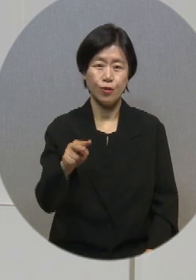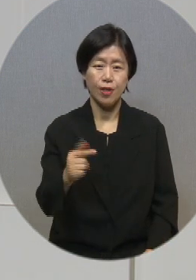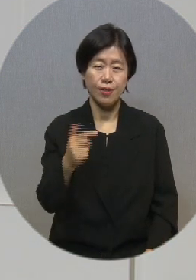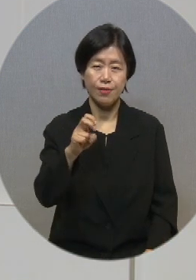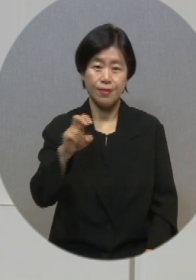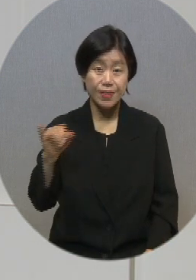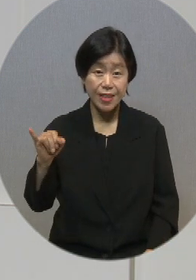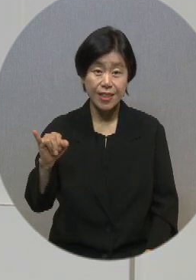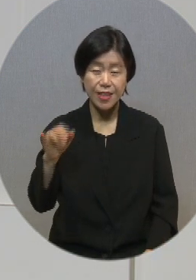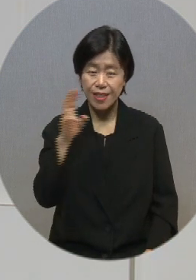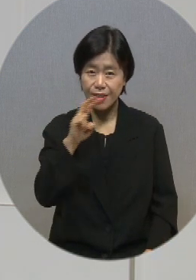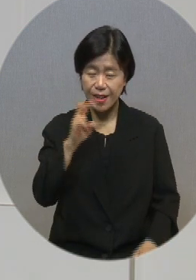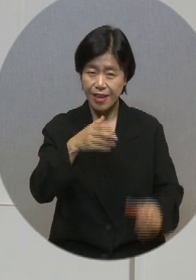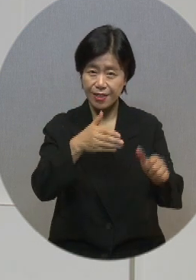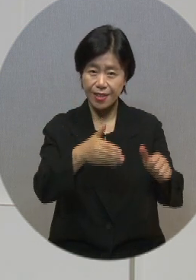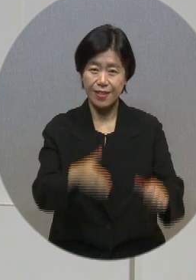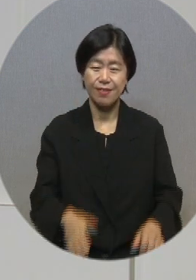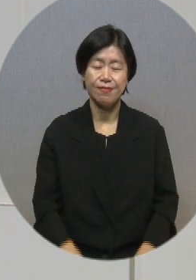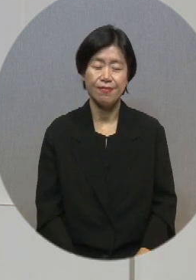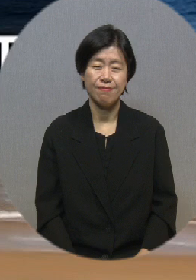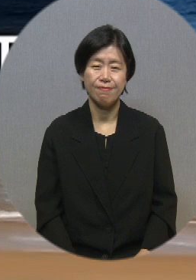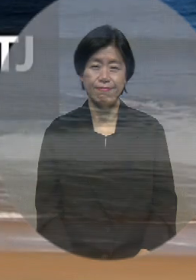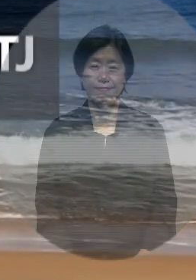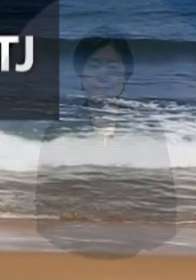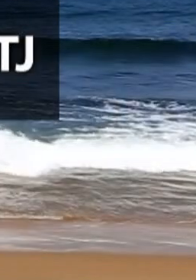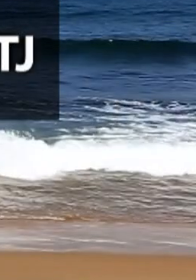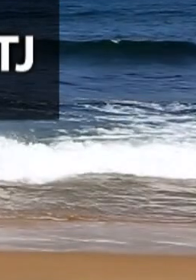감사합니다. 주현미의 비에 젖은 터미널.